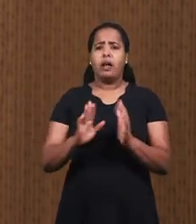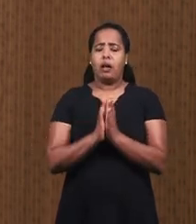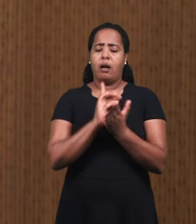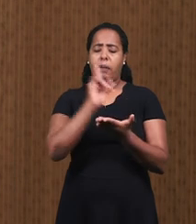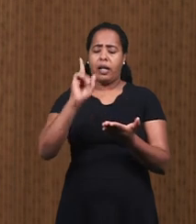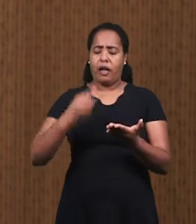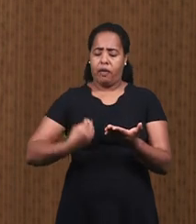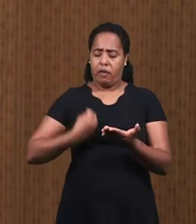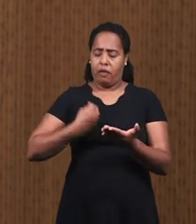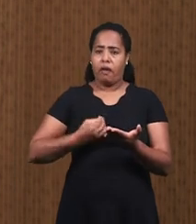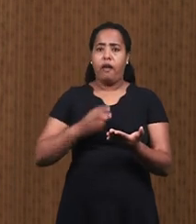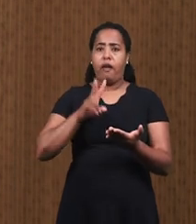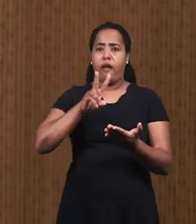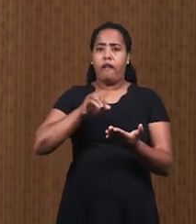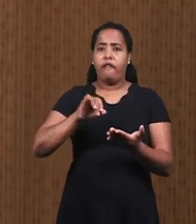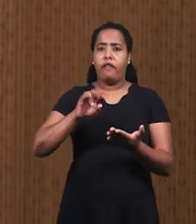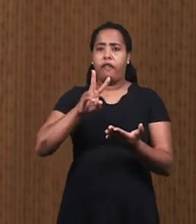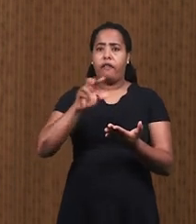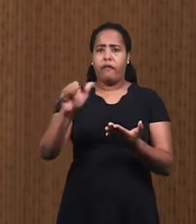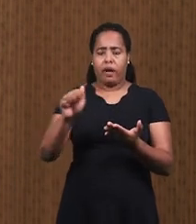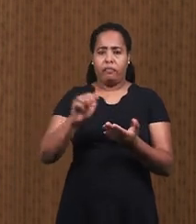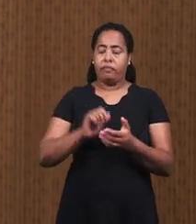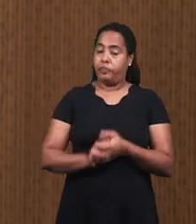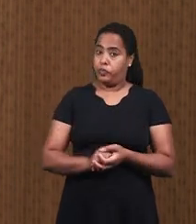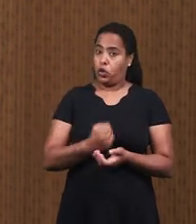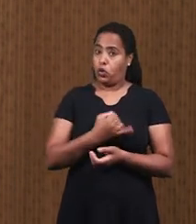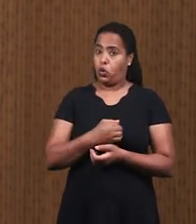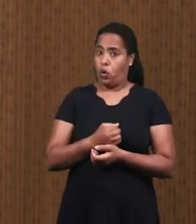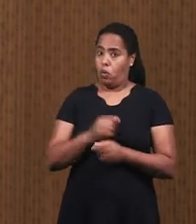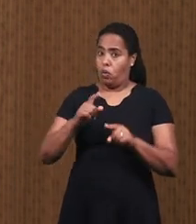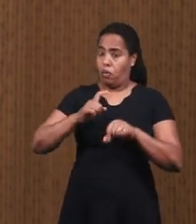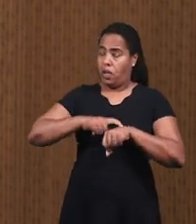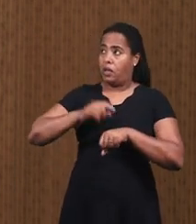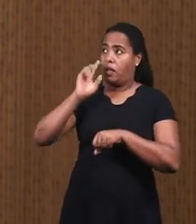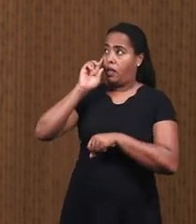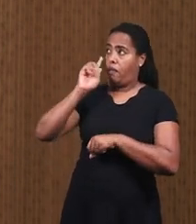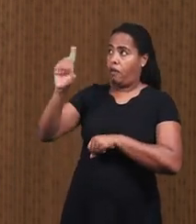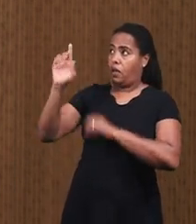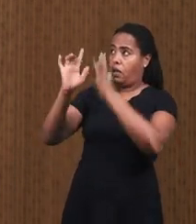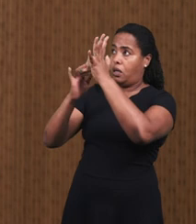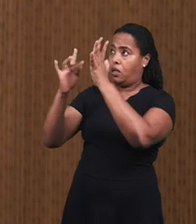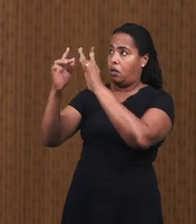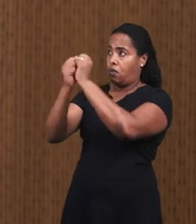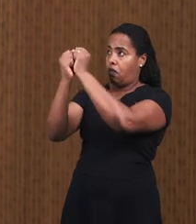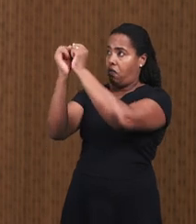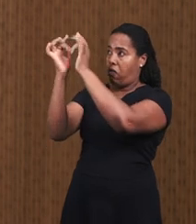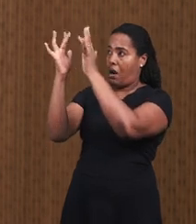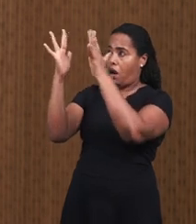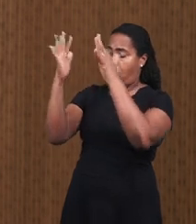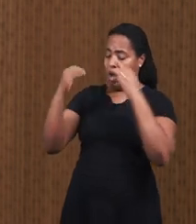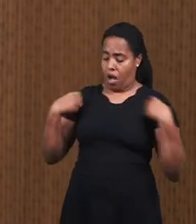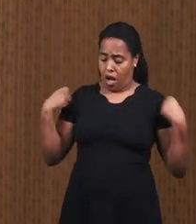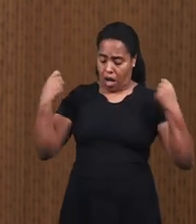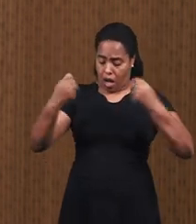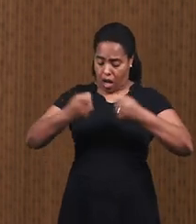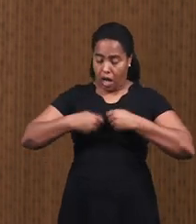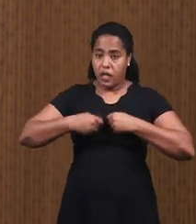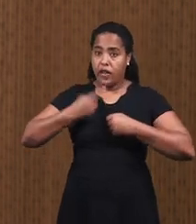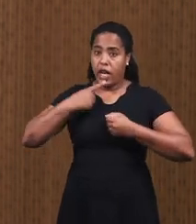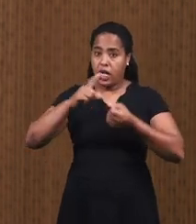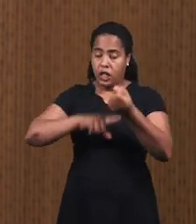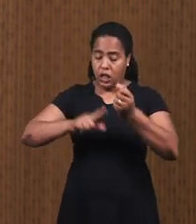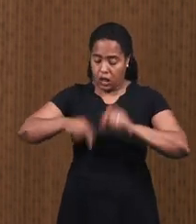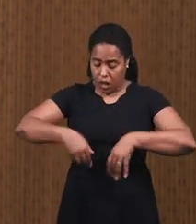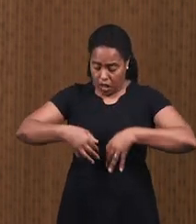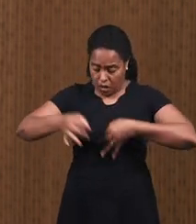on voit que c'est dit que c'est quoi la parole vivante? Si on voit dans le livre d'Apocalypse, quand Jean voit Jésus glorifié, il voit